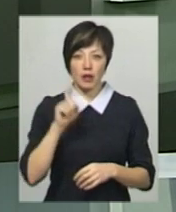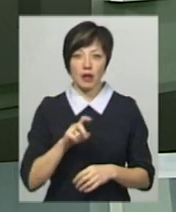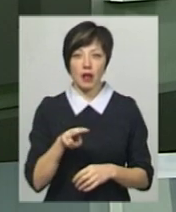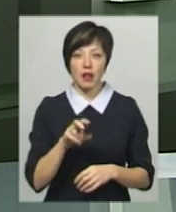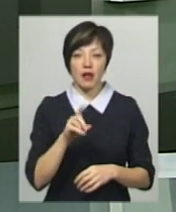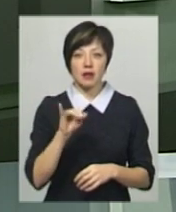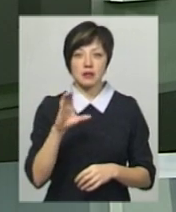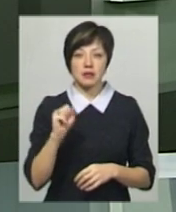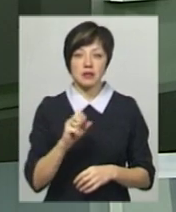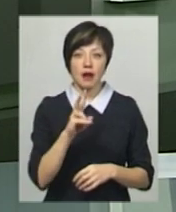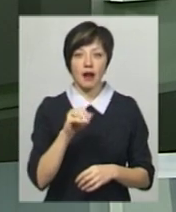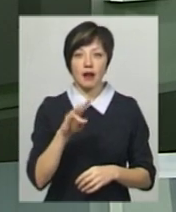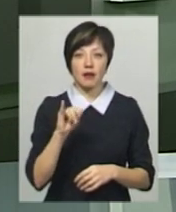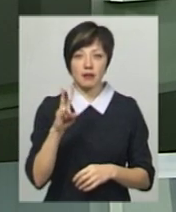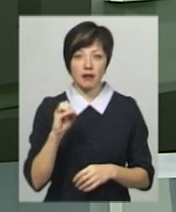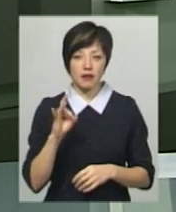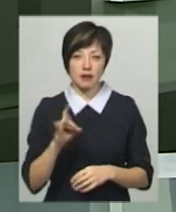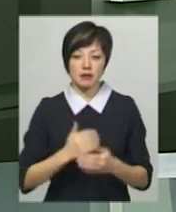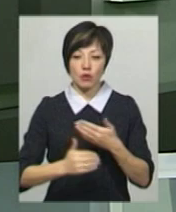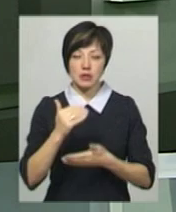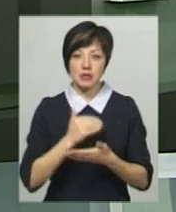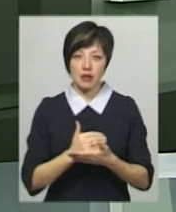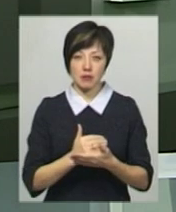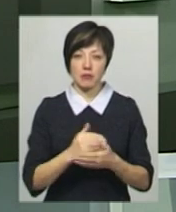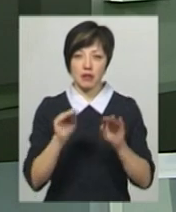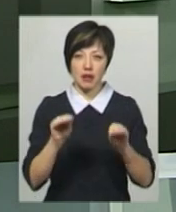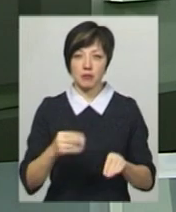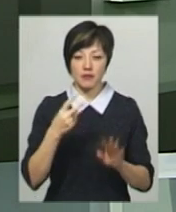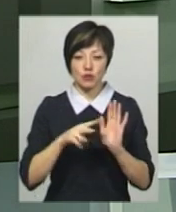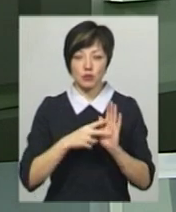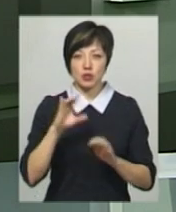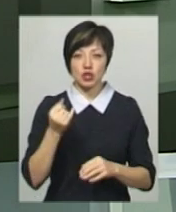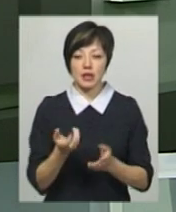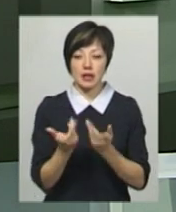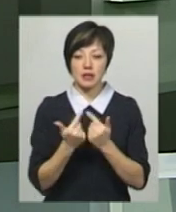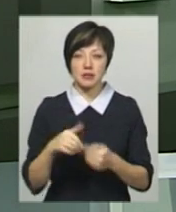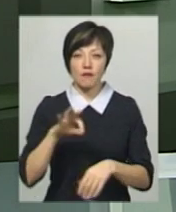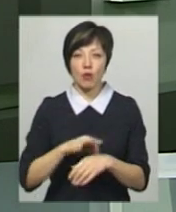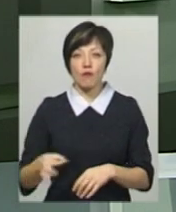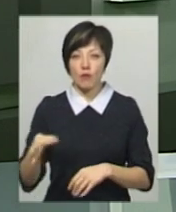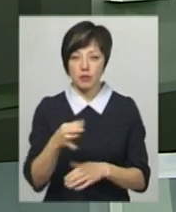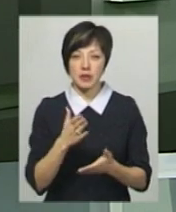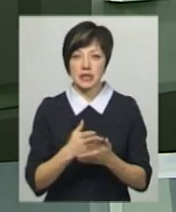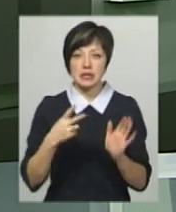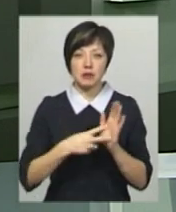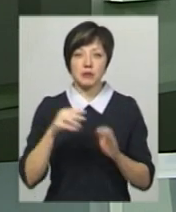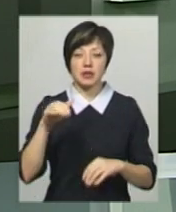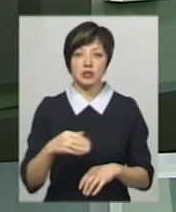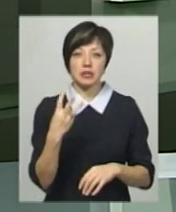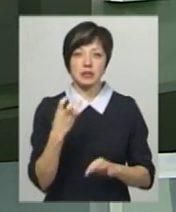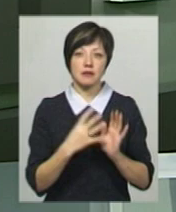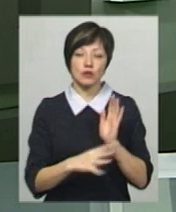Лариса Калінер. За останніми даними, станом на 27 січня кількість хворих в області становить